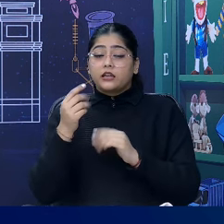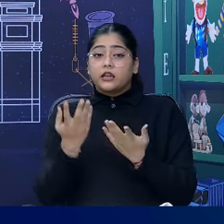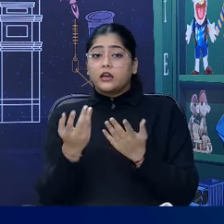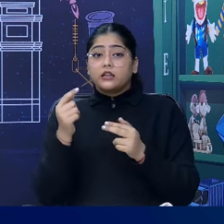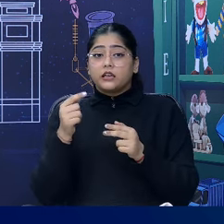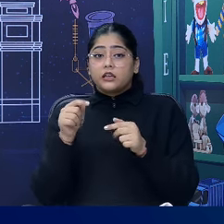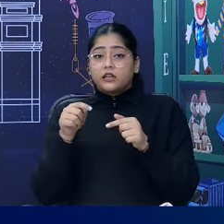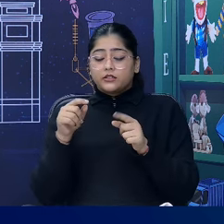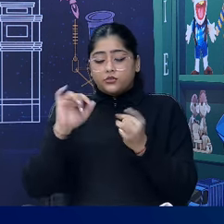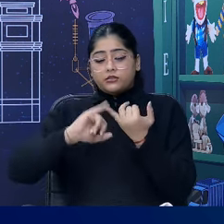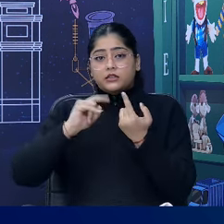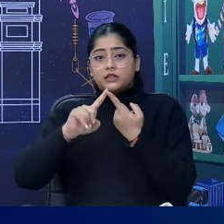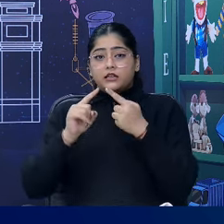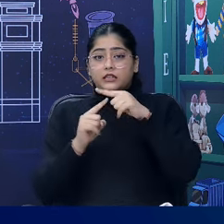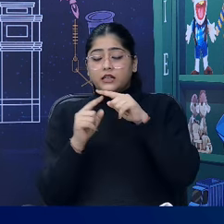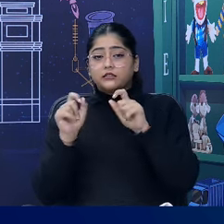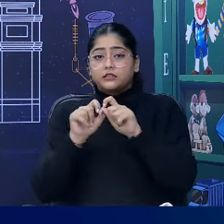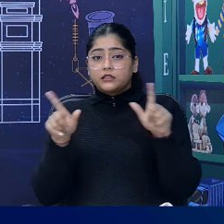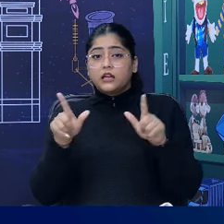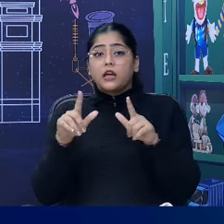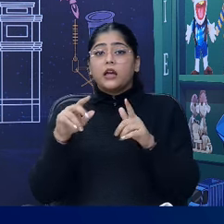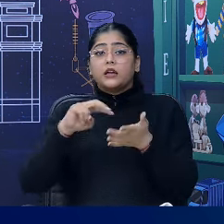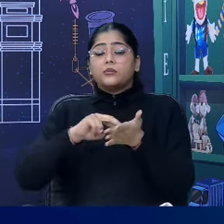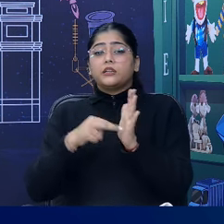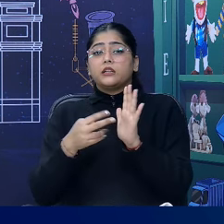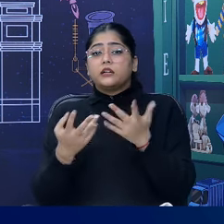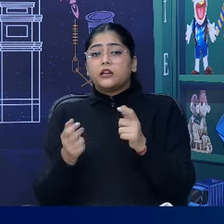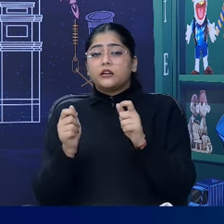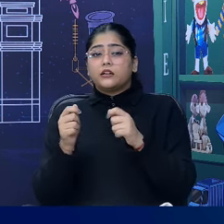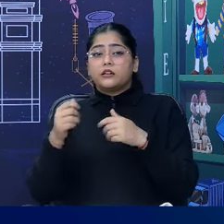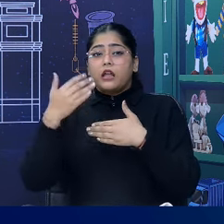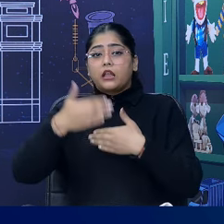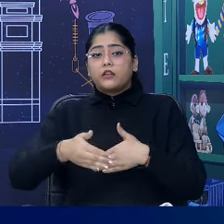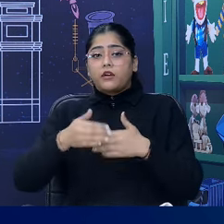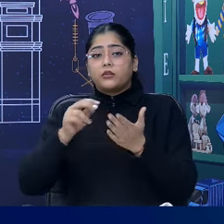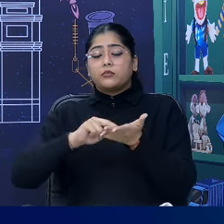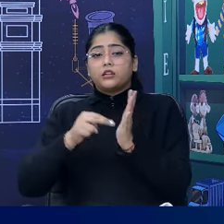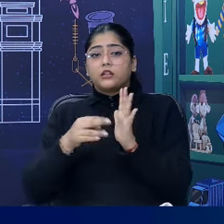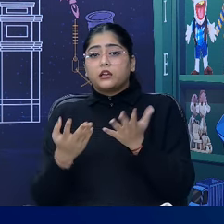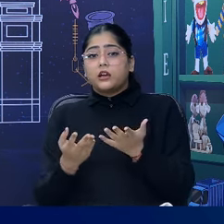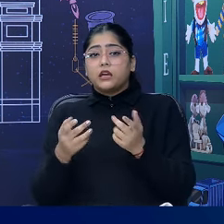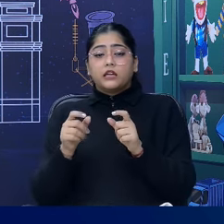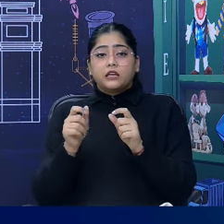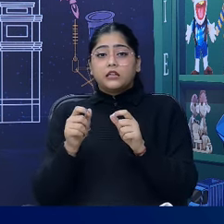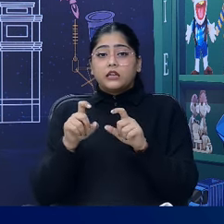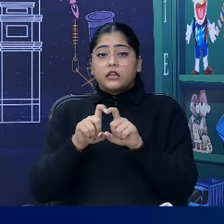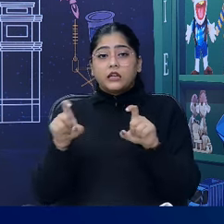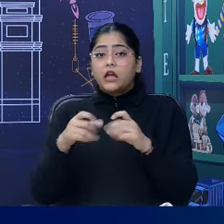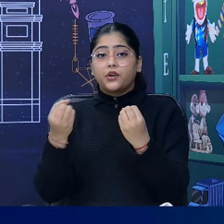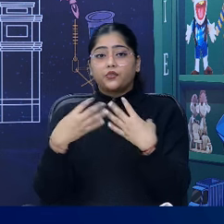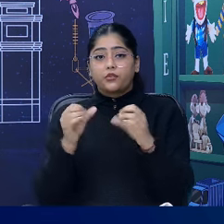हम जो एक्सपर्टीज है उसको हम उसको डिफाइन नहीं कर पा रहे हैं यहाँ पे, तो ये सेट नहीं होगा. वेरी गुड, वेरी